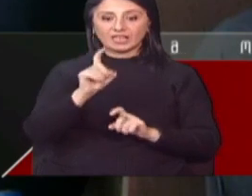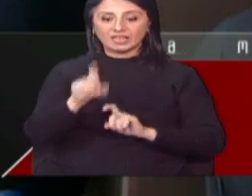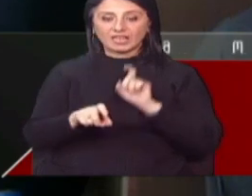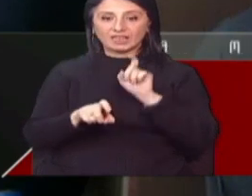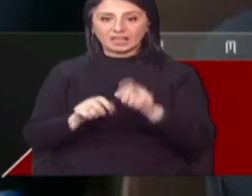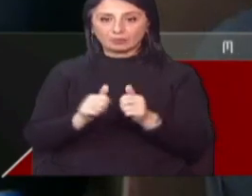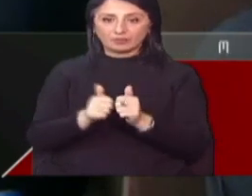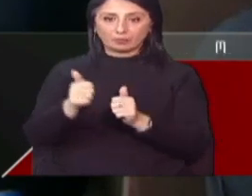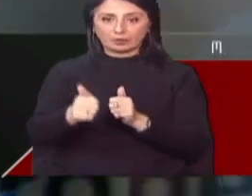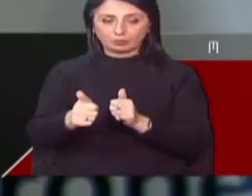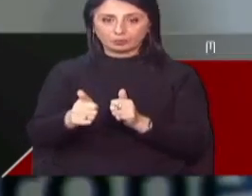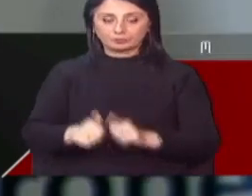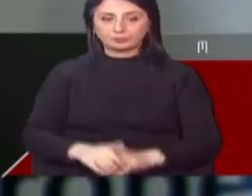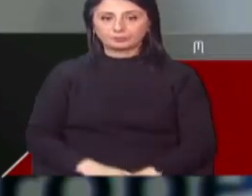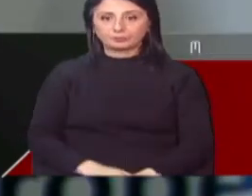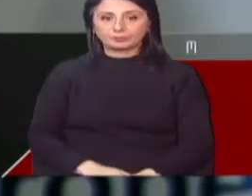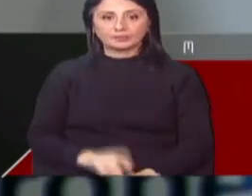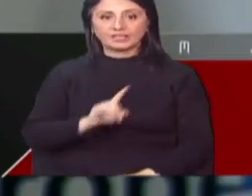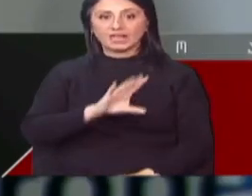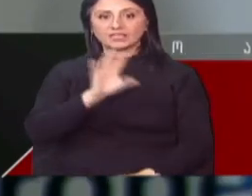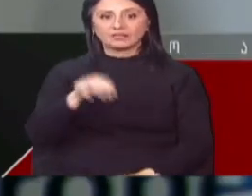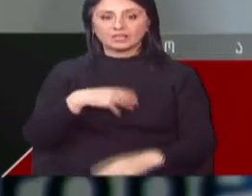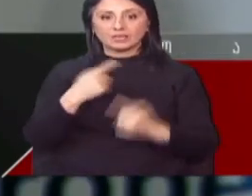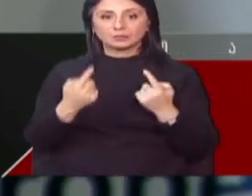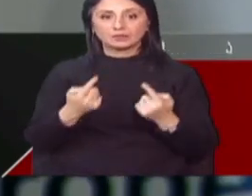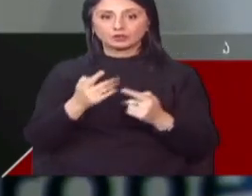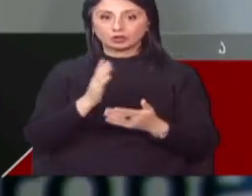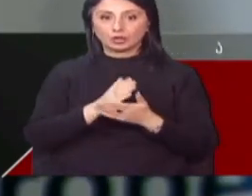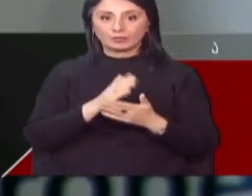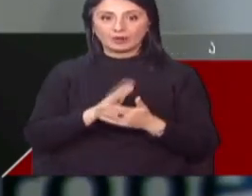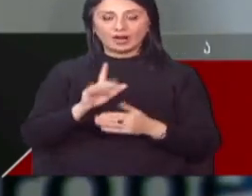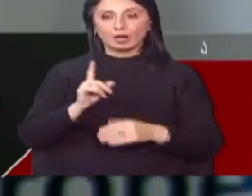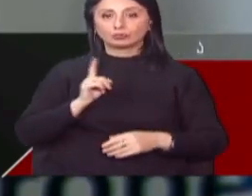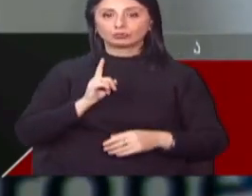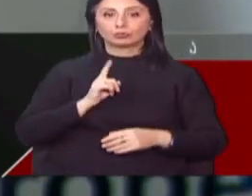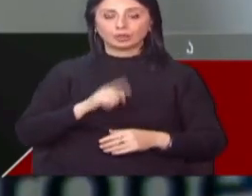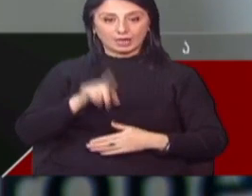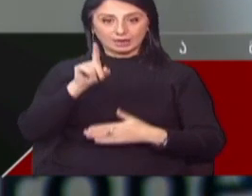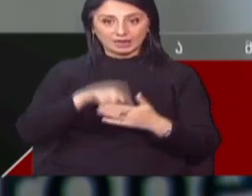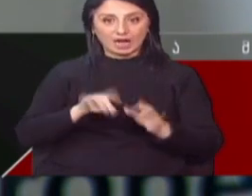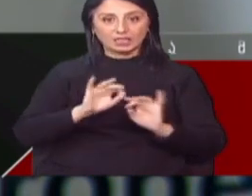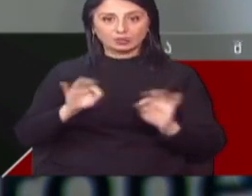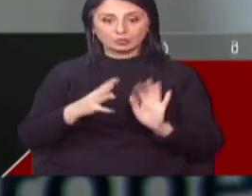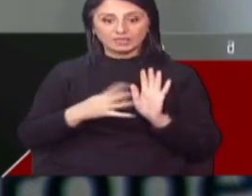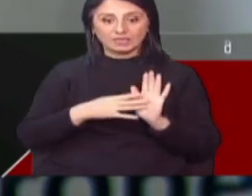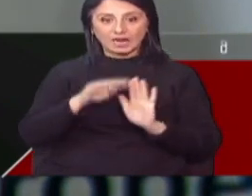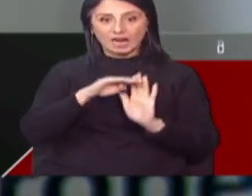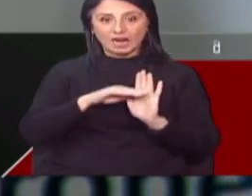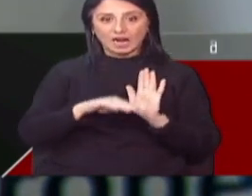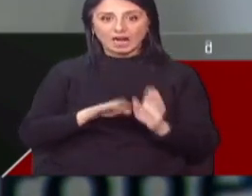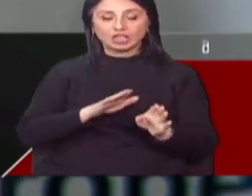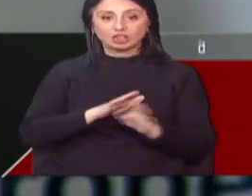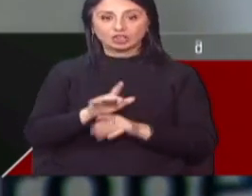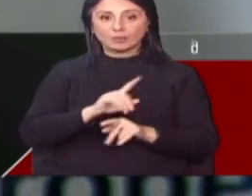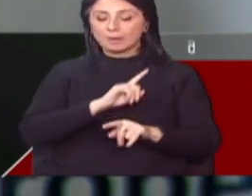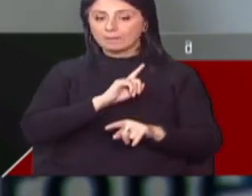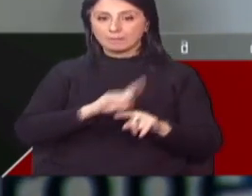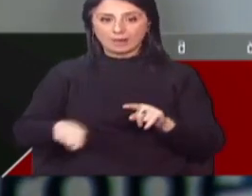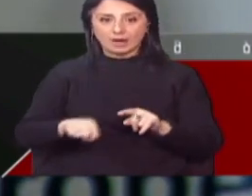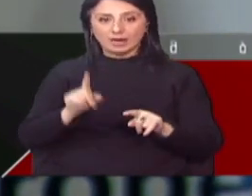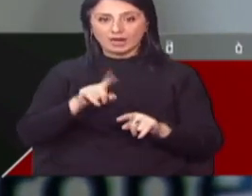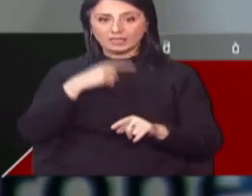Napijit Tatsina Urdes. Arăt cu alte mișnolovanii arii s-ar dați de arame tărzmune barom amtcrana nabijișesul de bădaitcă barat cheid de